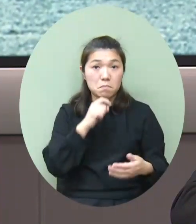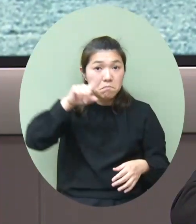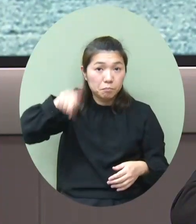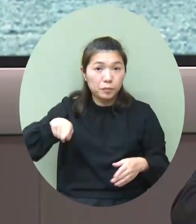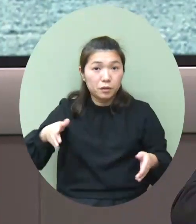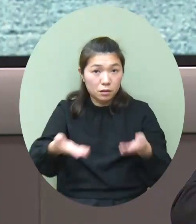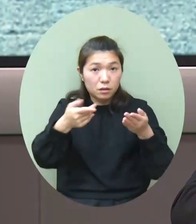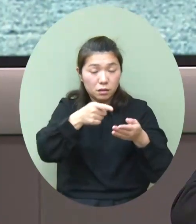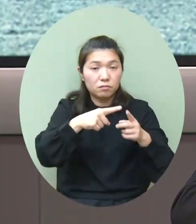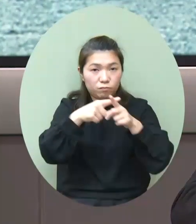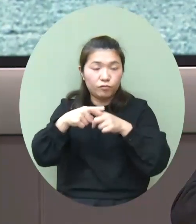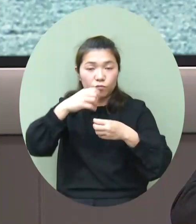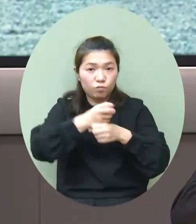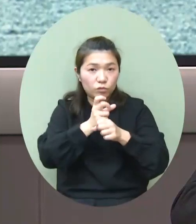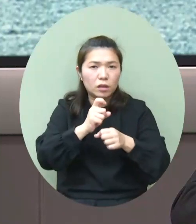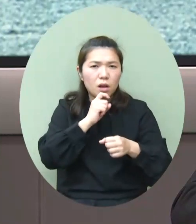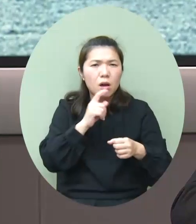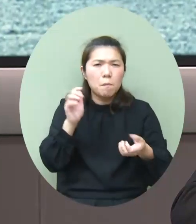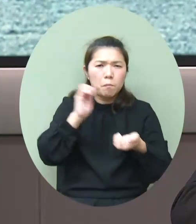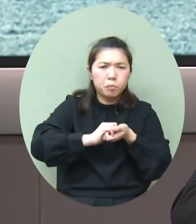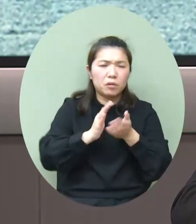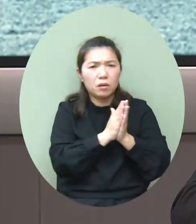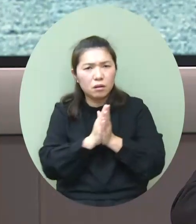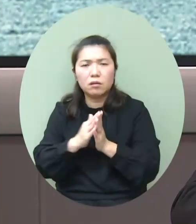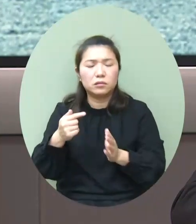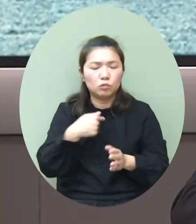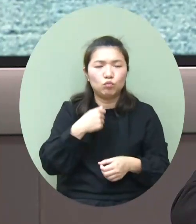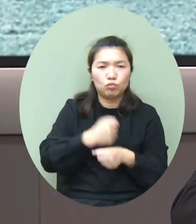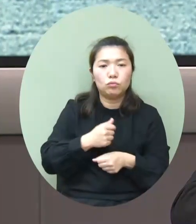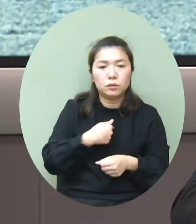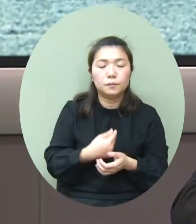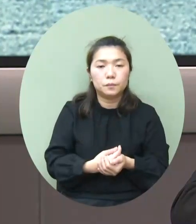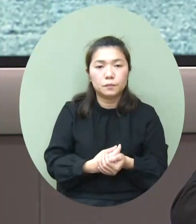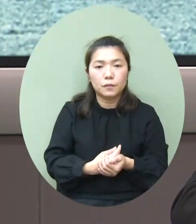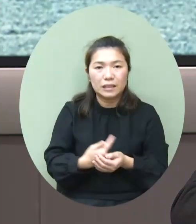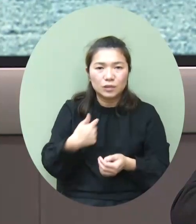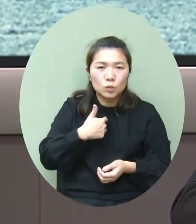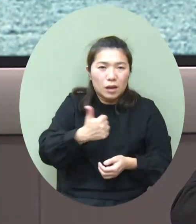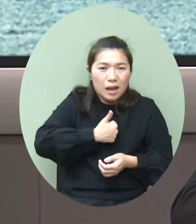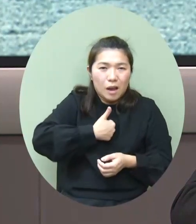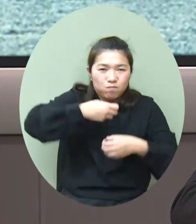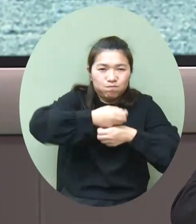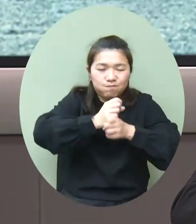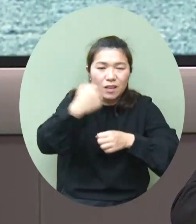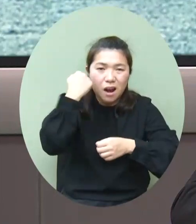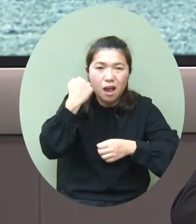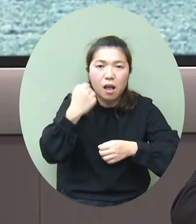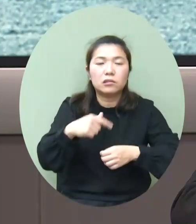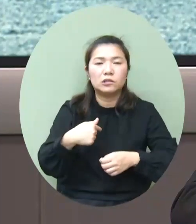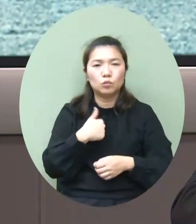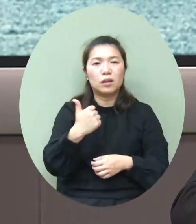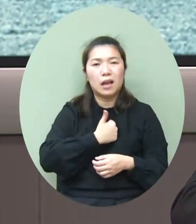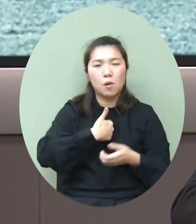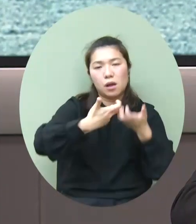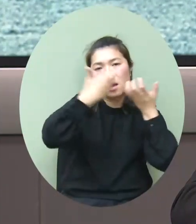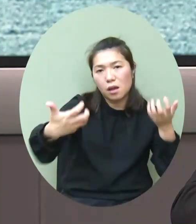如果真的推行这个计划，其实也有不同的配套要进行，比如说足够的检